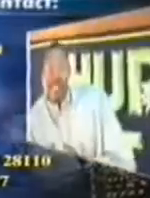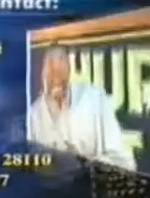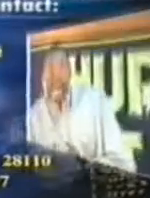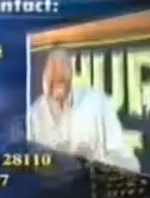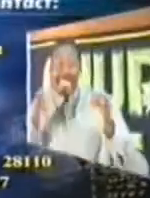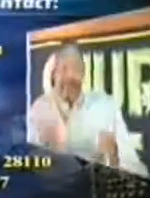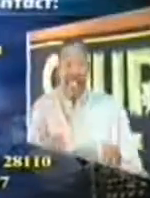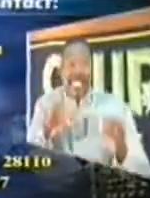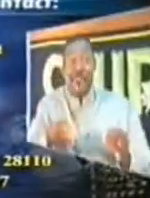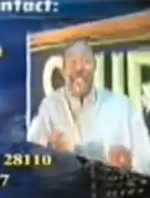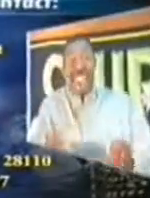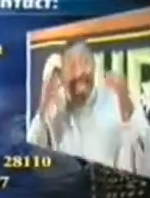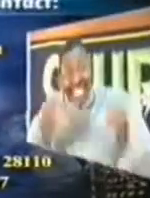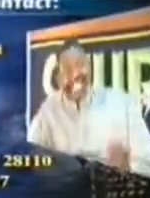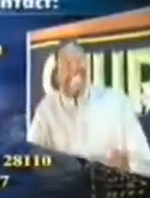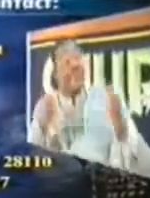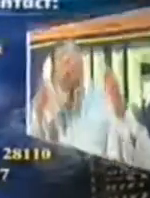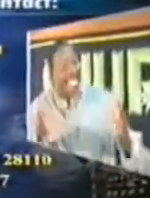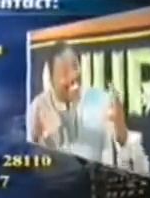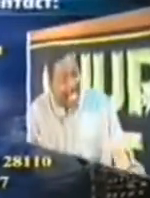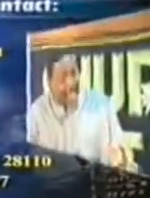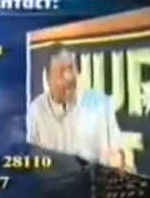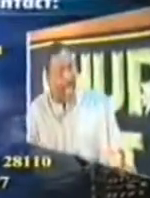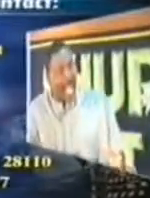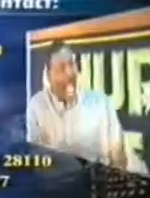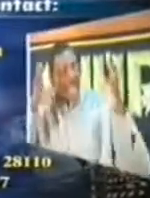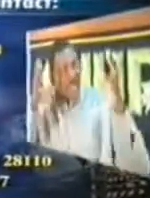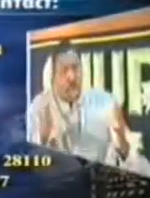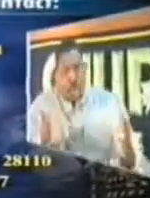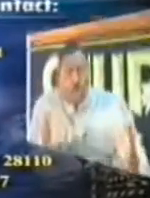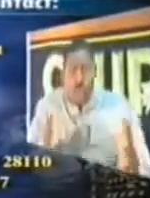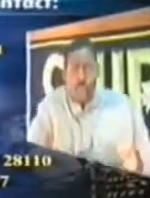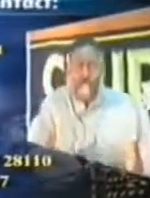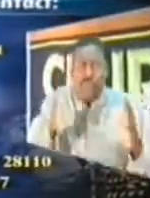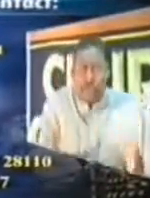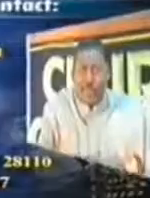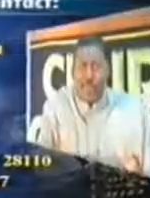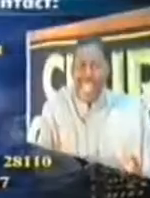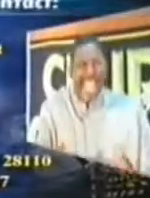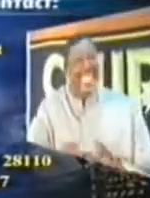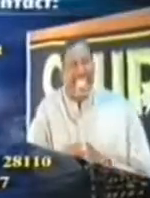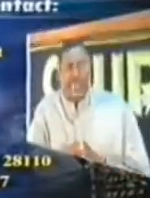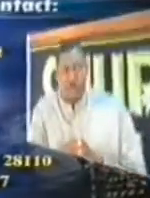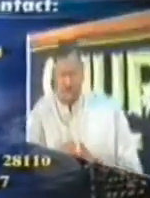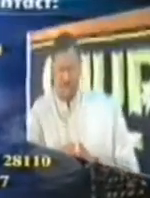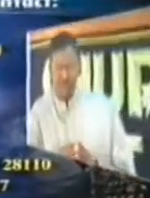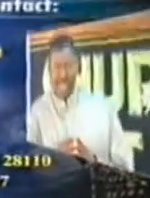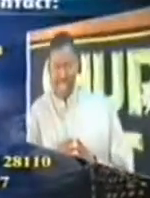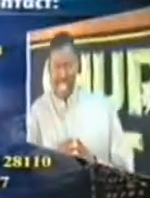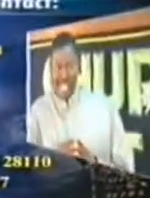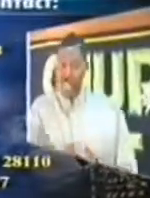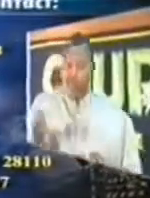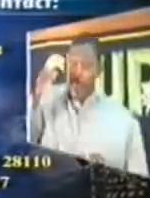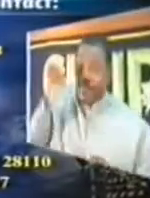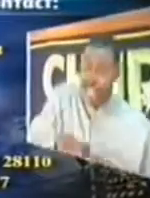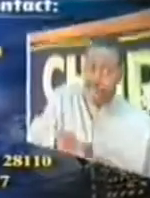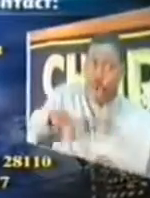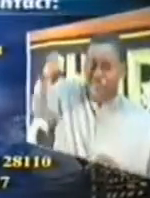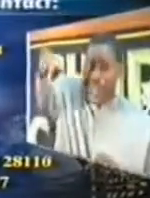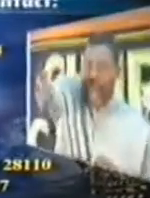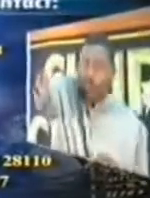free as someone Church of Christ yeah can actually we are so to say and to swear to do a summoner and Christosum Ètò